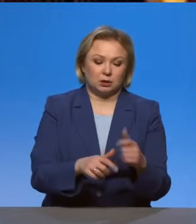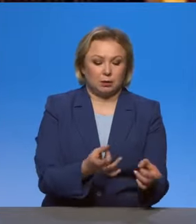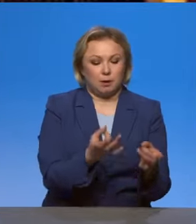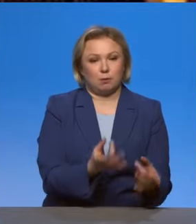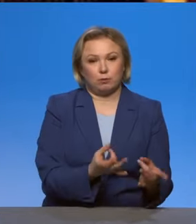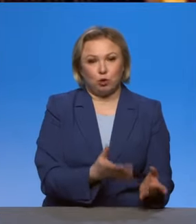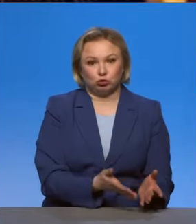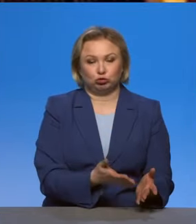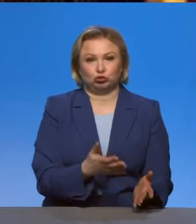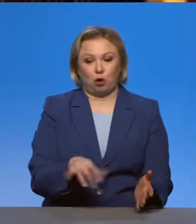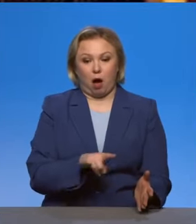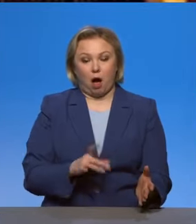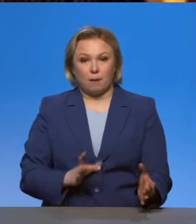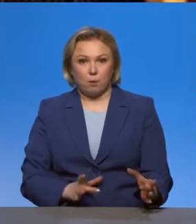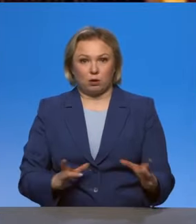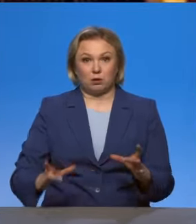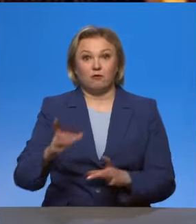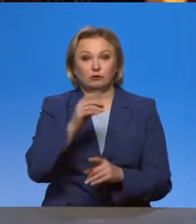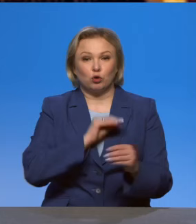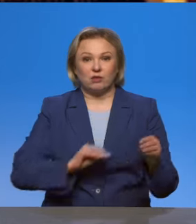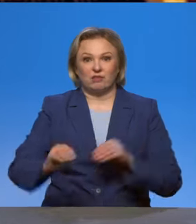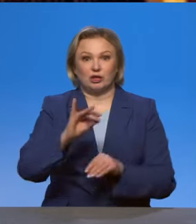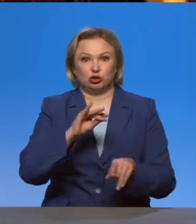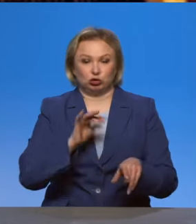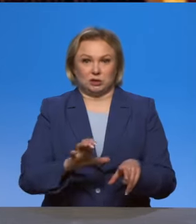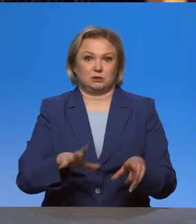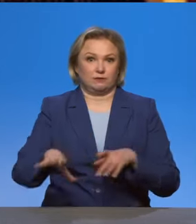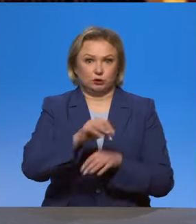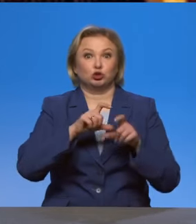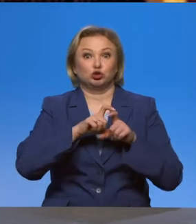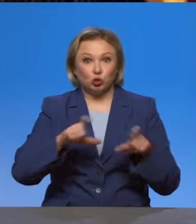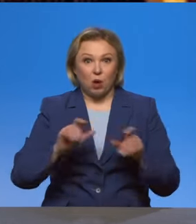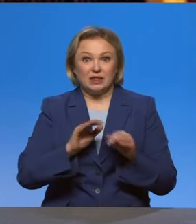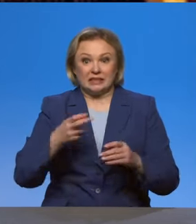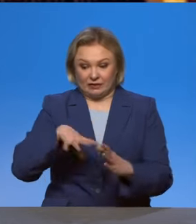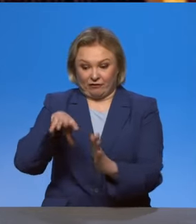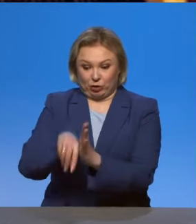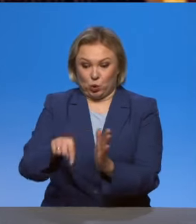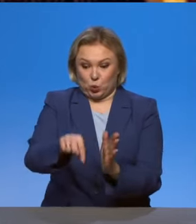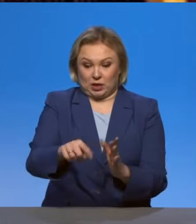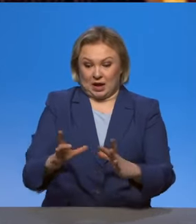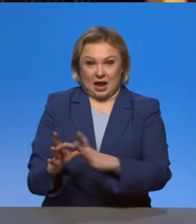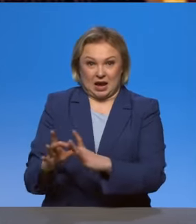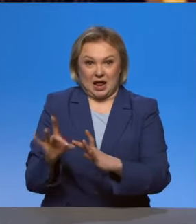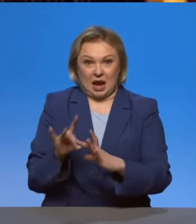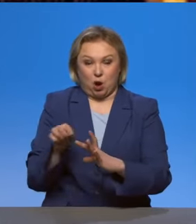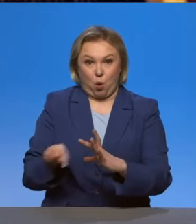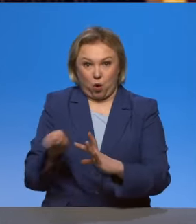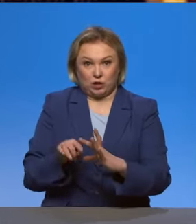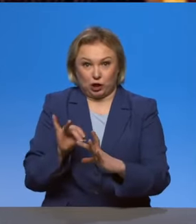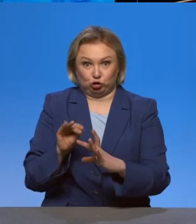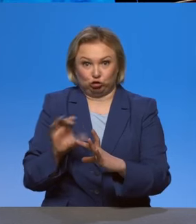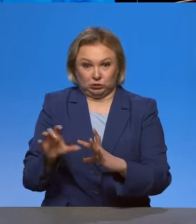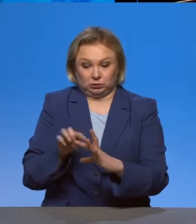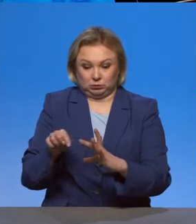ИЖС, аэропорт, и все это выстроено ИЖС. Школы, детские сады, все внутри этих районов. У нас, но люди живут в ИЖС. У нас не